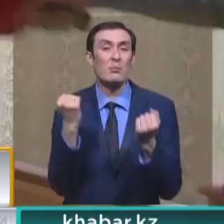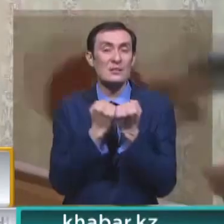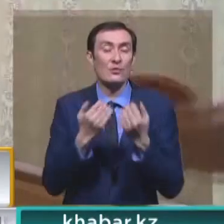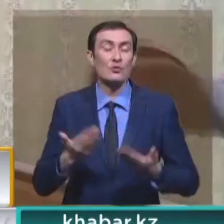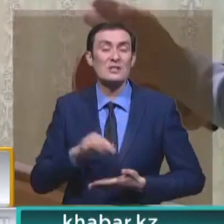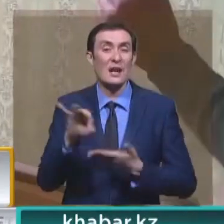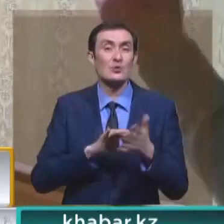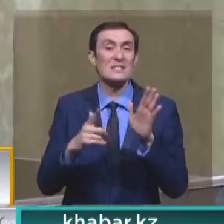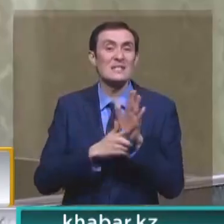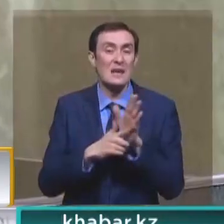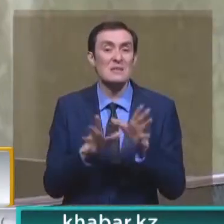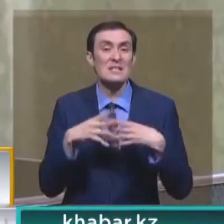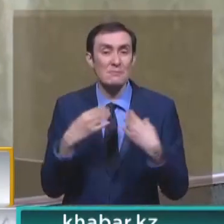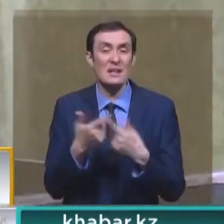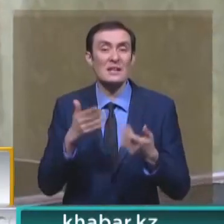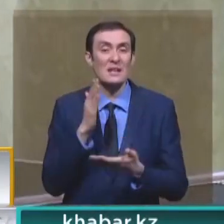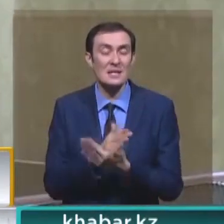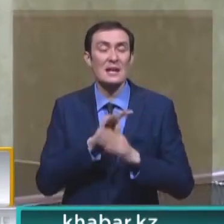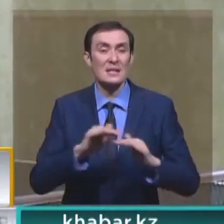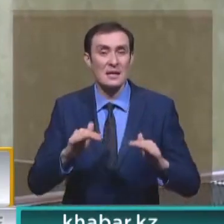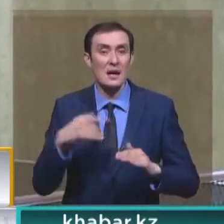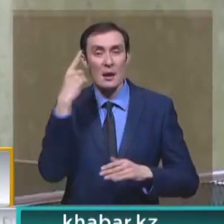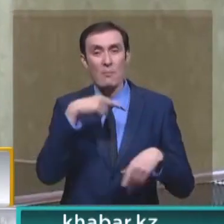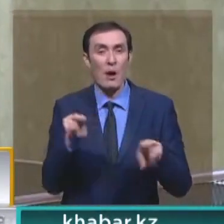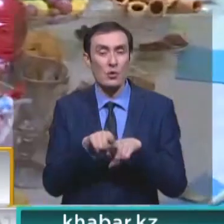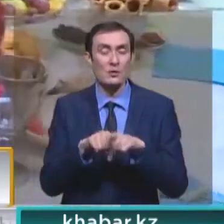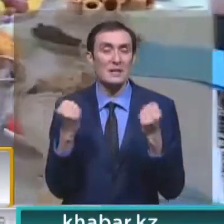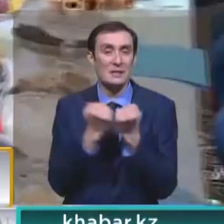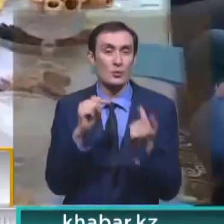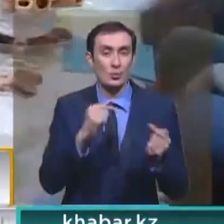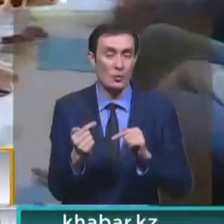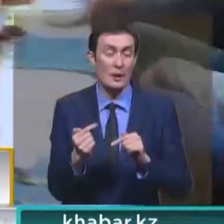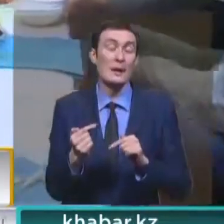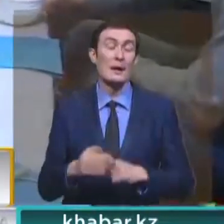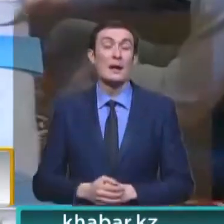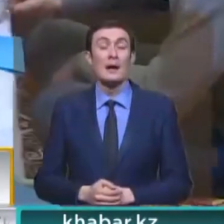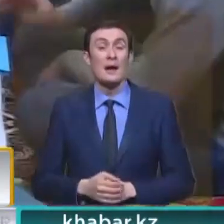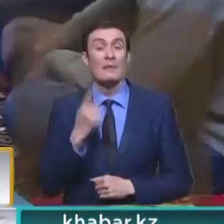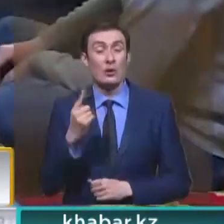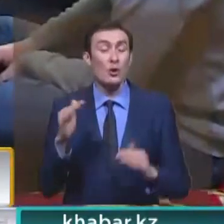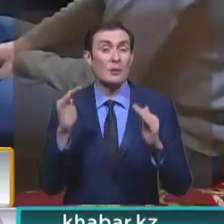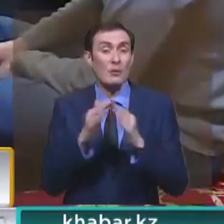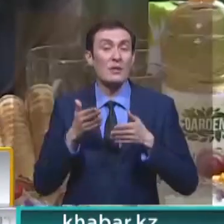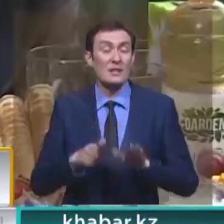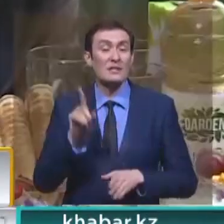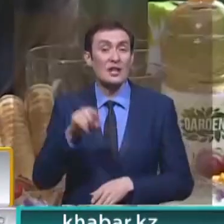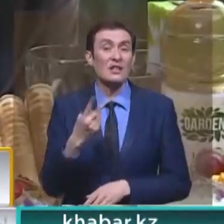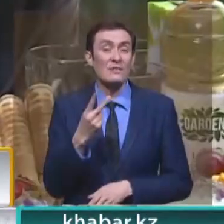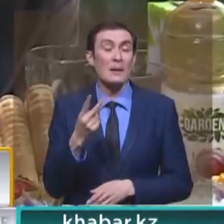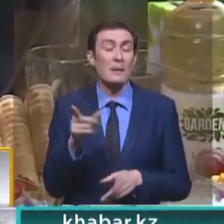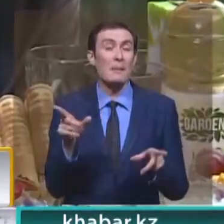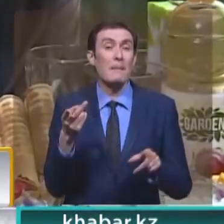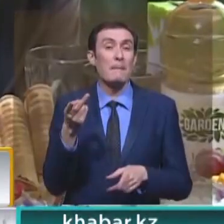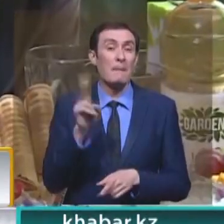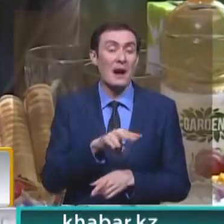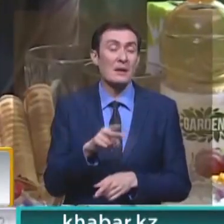проживают сразу семь семей где есть дети похожие друг на друга как две капли воды в одном из домов родились даже две пары близнецов